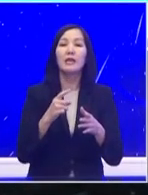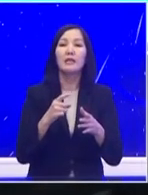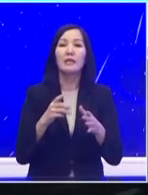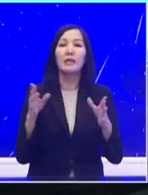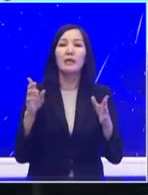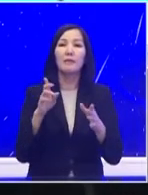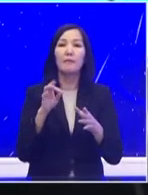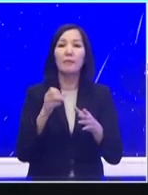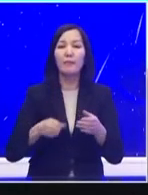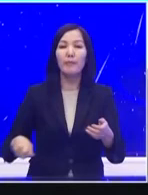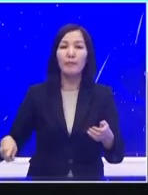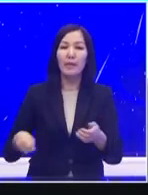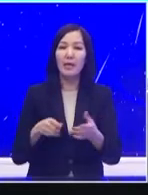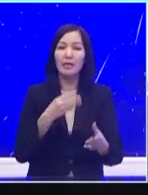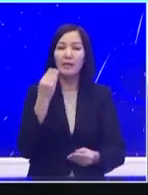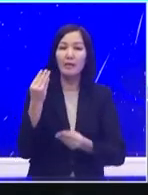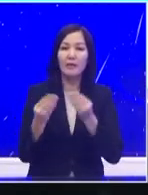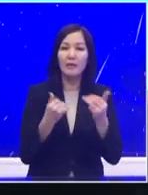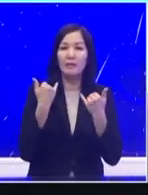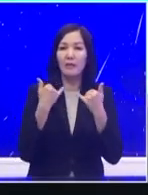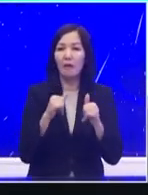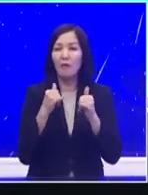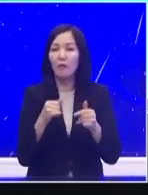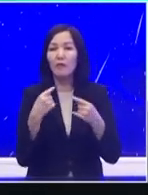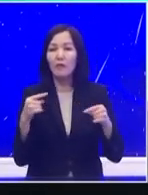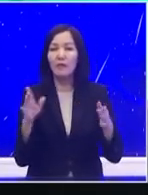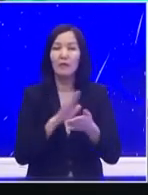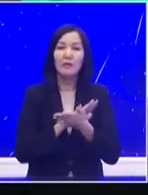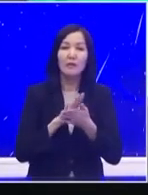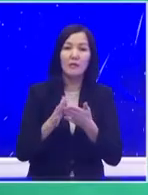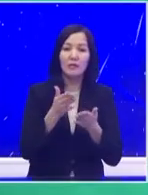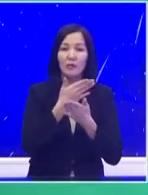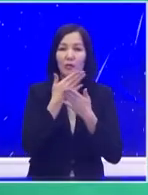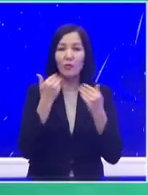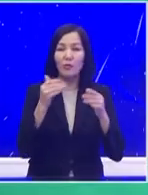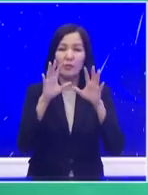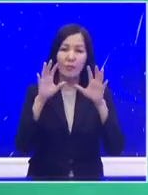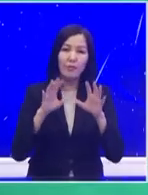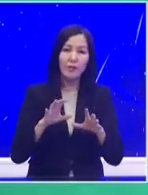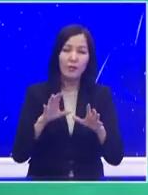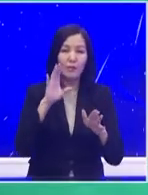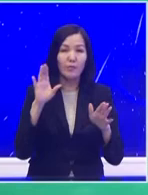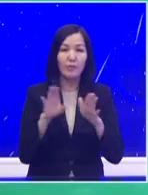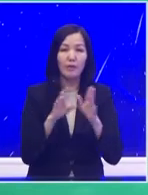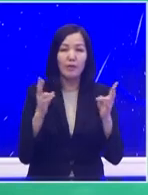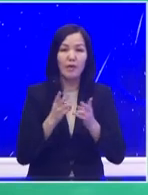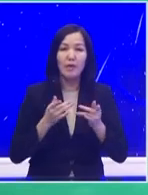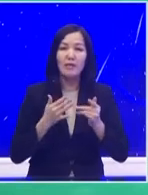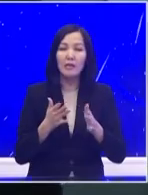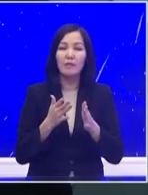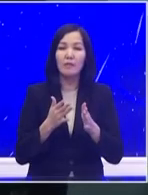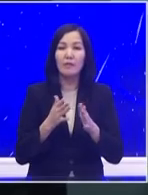и объектов общественного питания. Однако не за нарушение санитарно-эпидемиологических норм, а за несоблюдение требований в